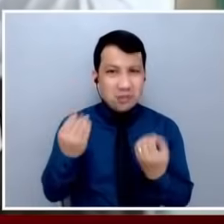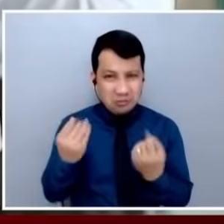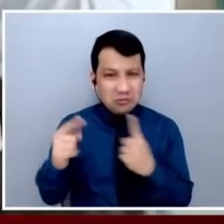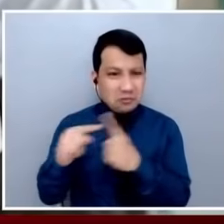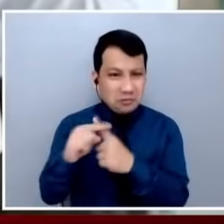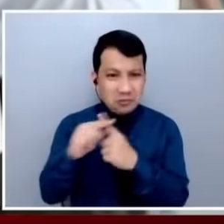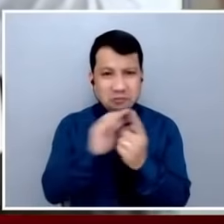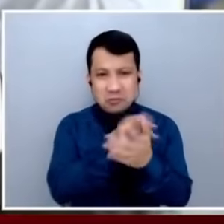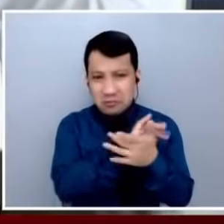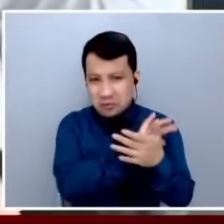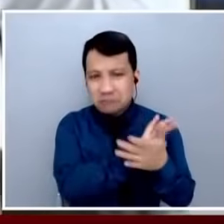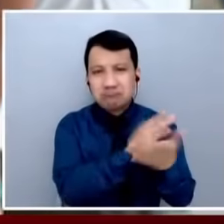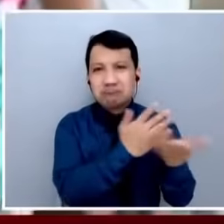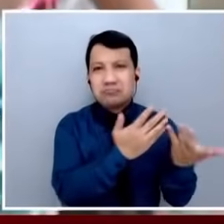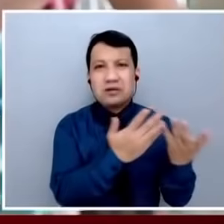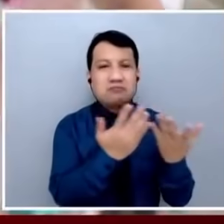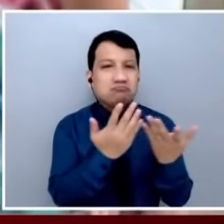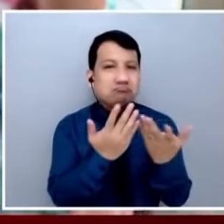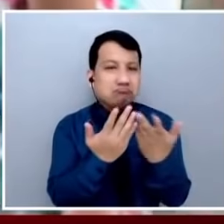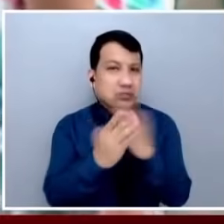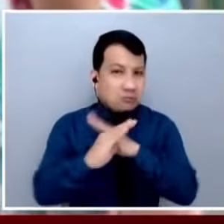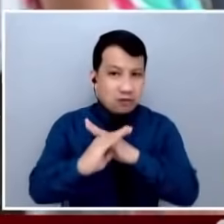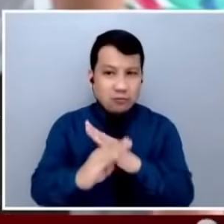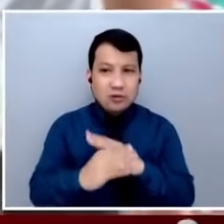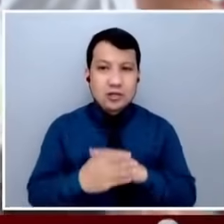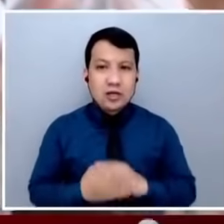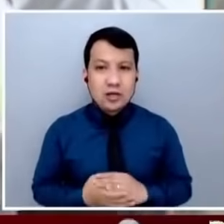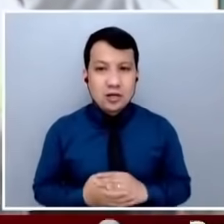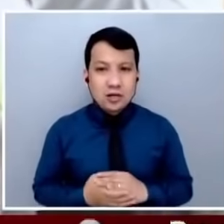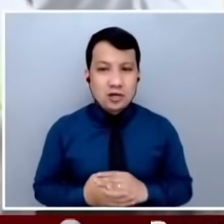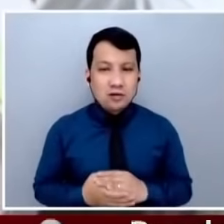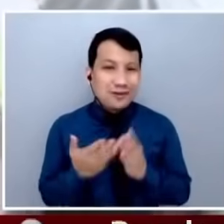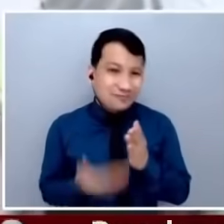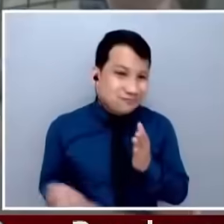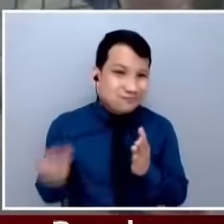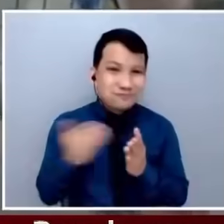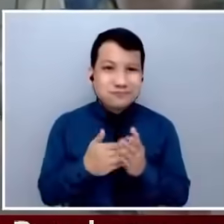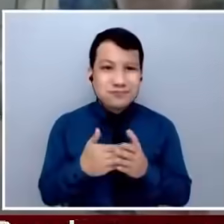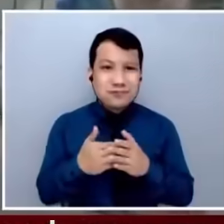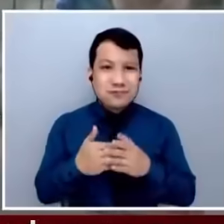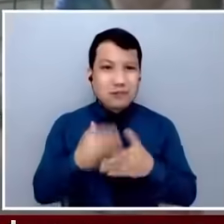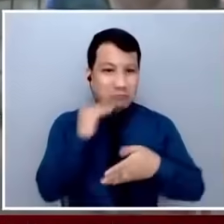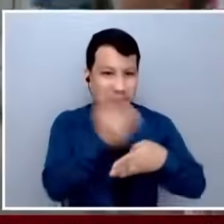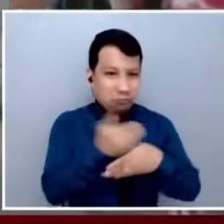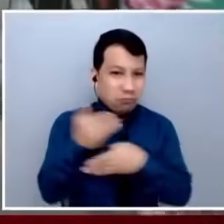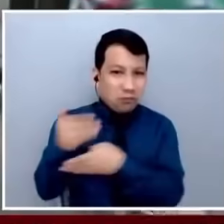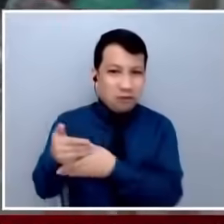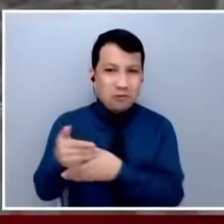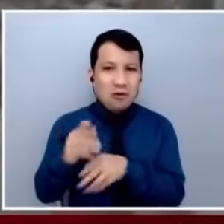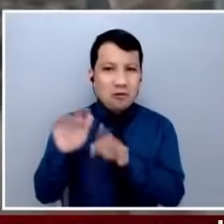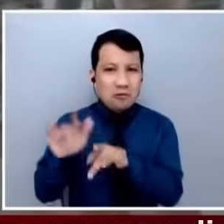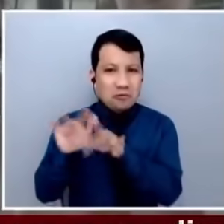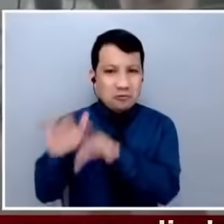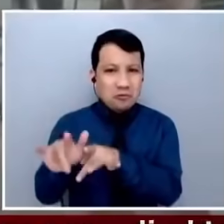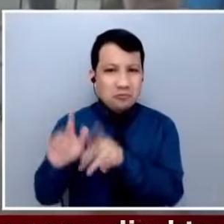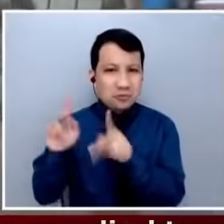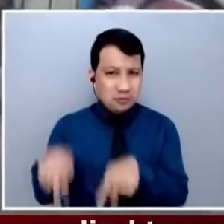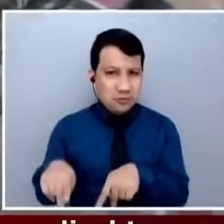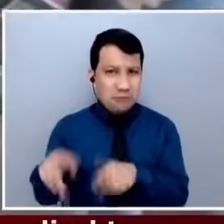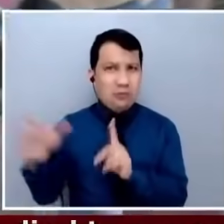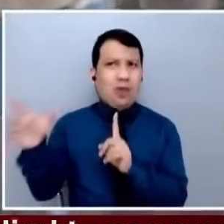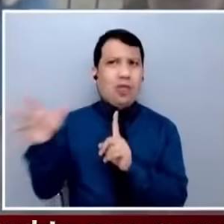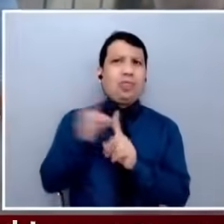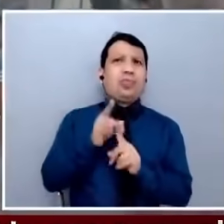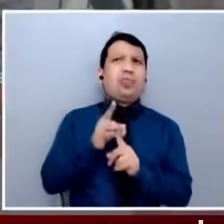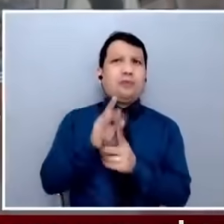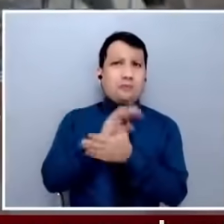Siguro para maiwasan na rin yung paulit-ulit na pagla-lockdown. Kawawa naman yung tao, magkaka-COVID tayo lahat niyan